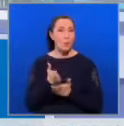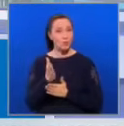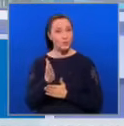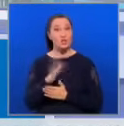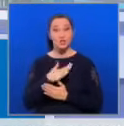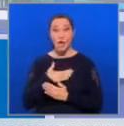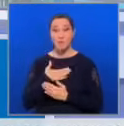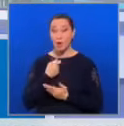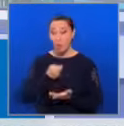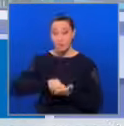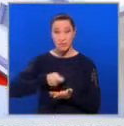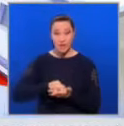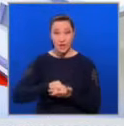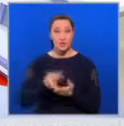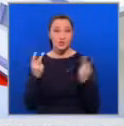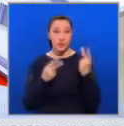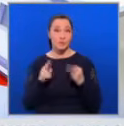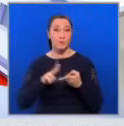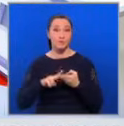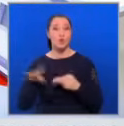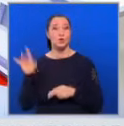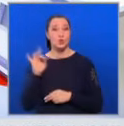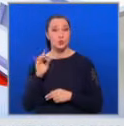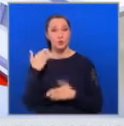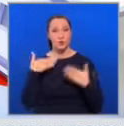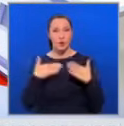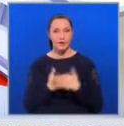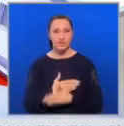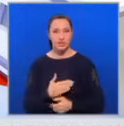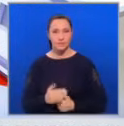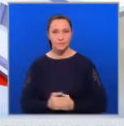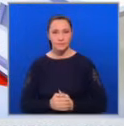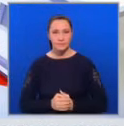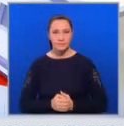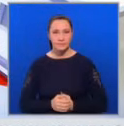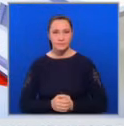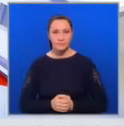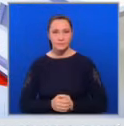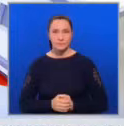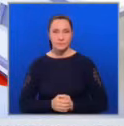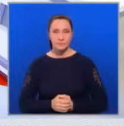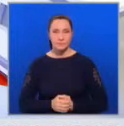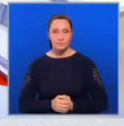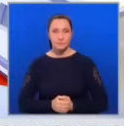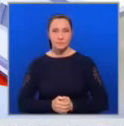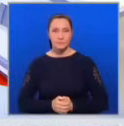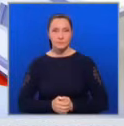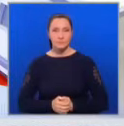и ще има ли обезщетения ще научим от виолета русенова добър вечер